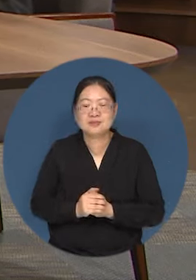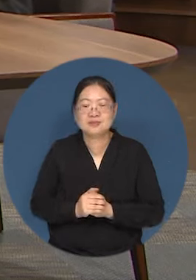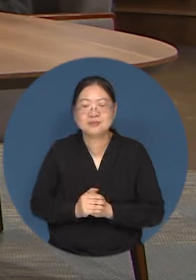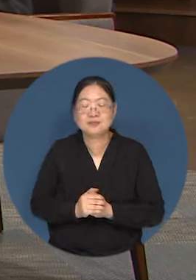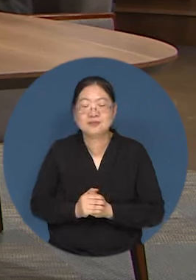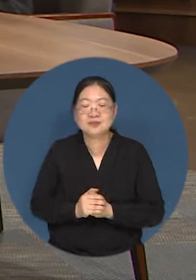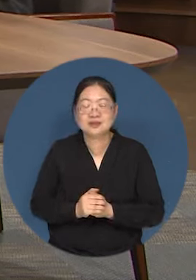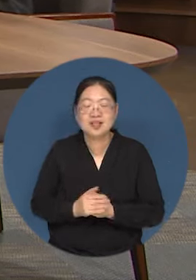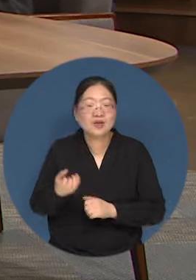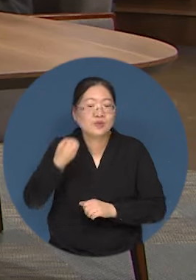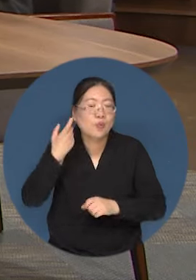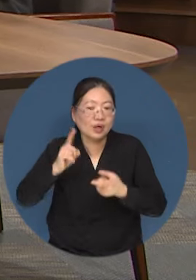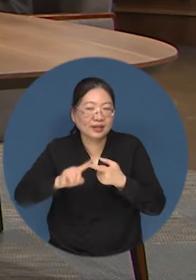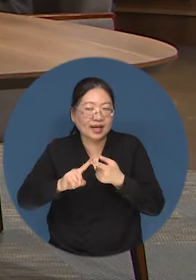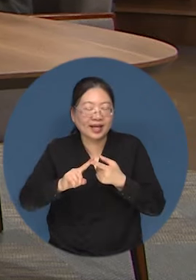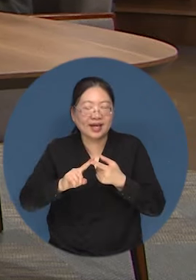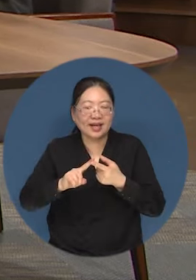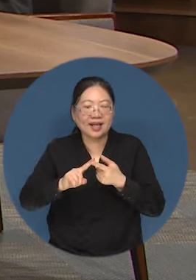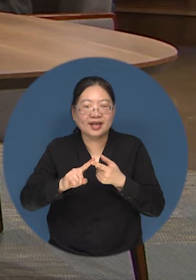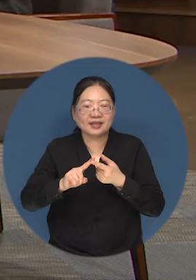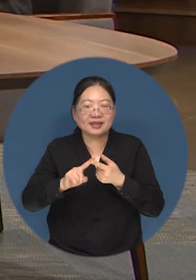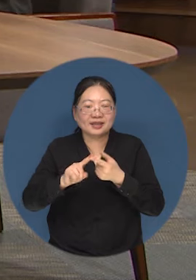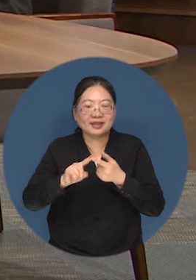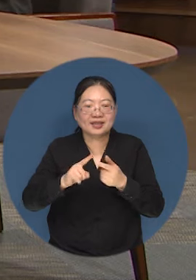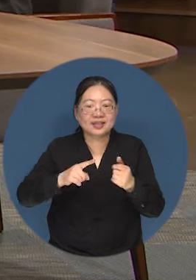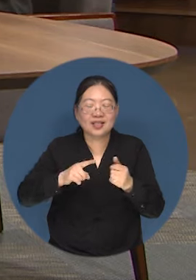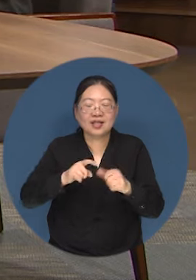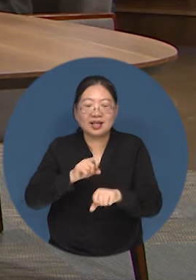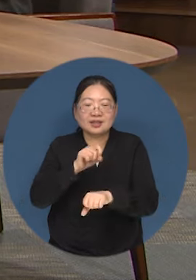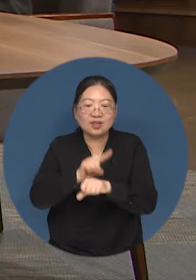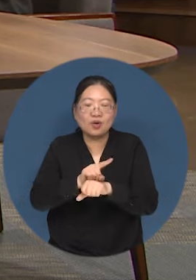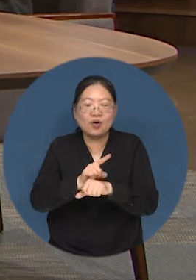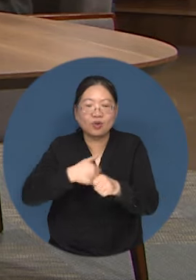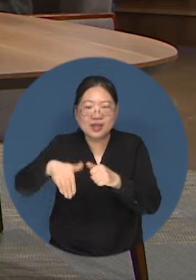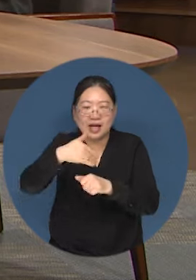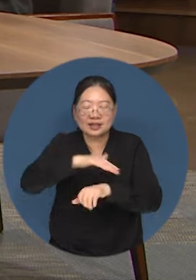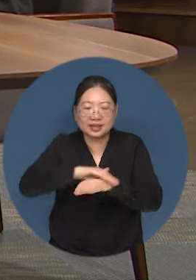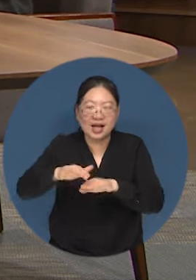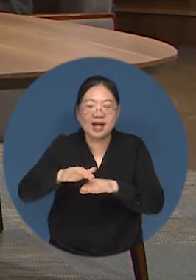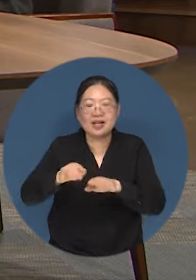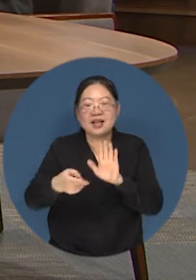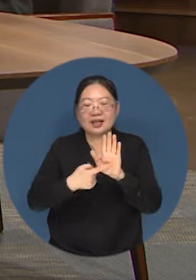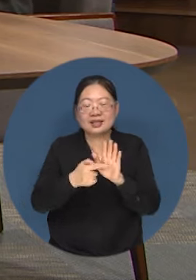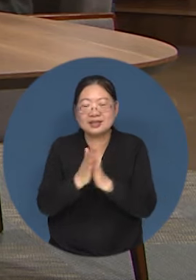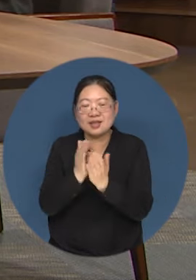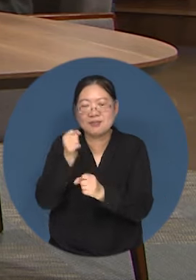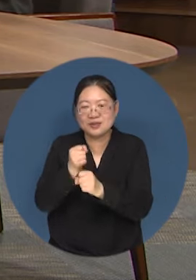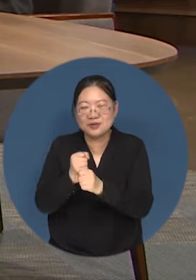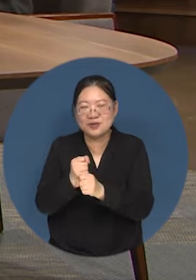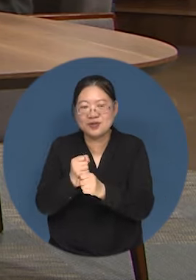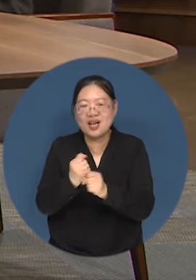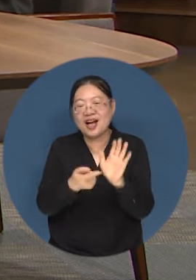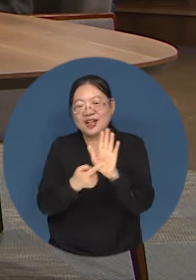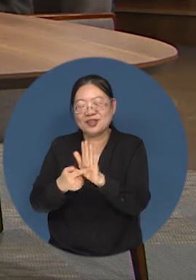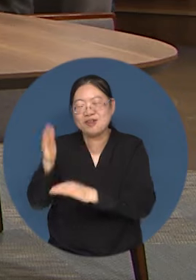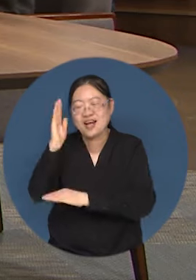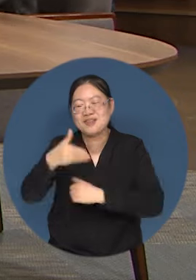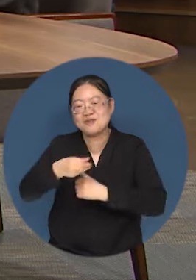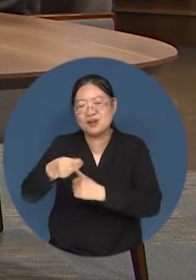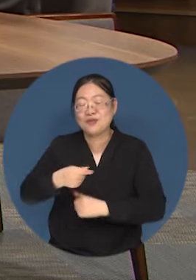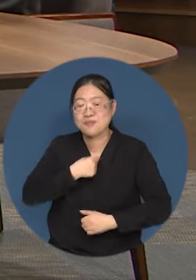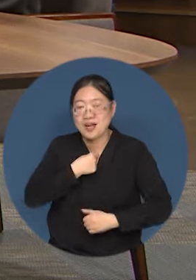생태적 특성을 잘 설명해 줄 수 있는 그런 책을 만들어서 예. 좀 많이 알렸으면 좋겠습니다. 예, 기대하겠습니다. 네.